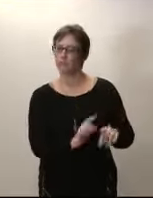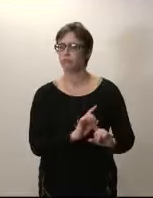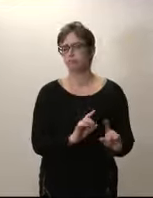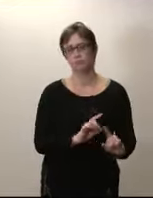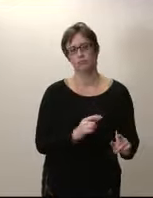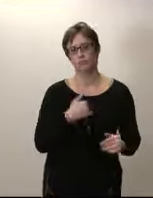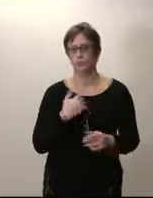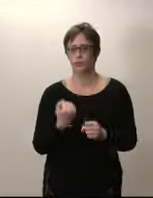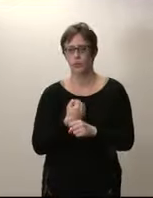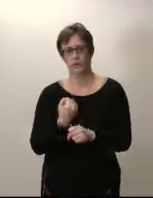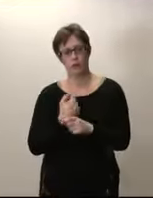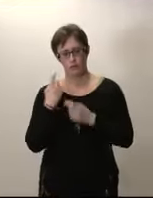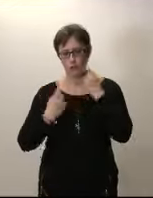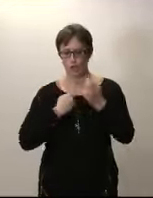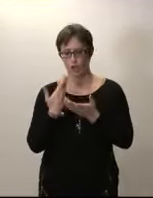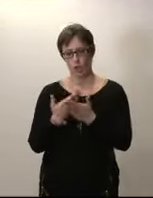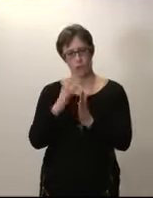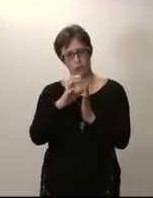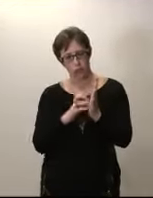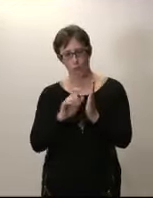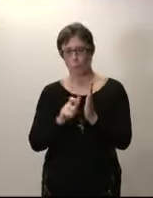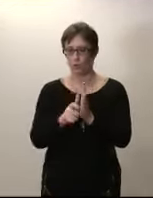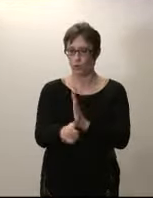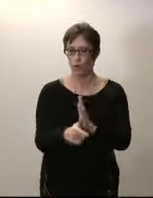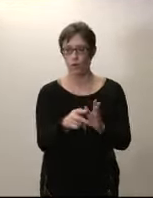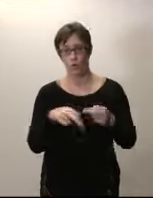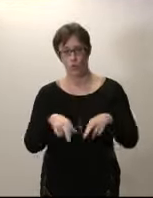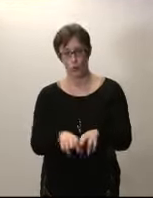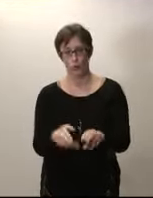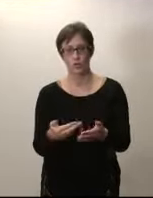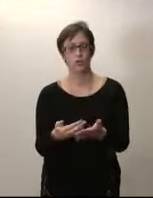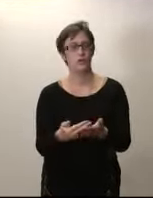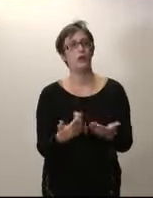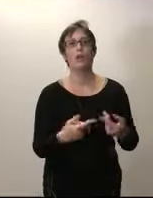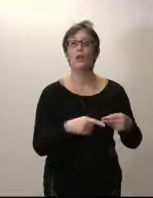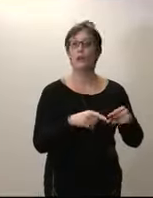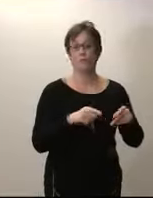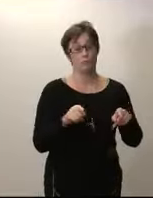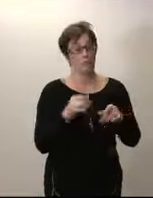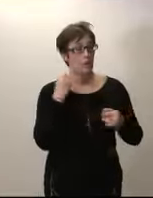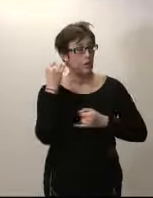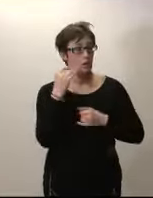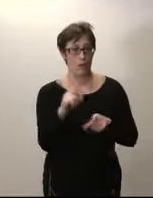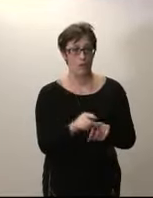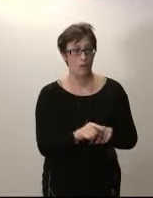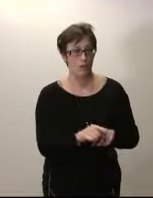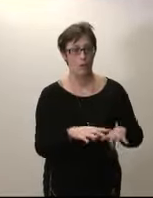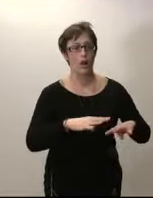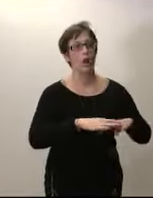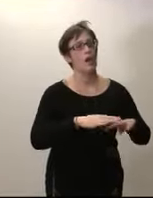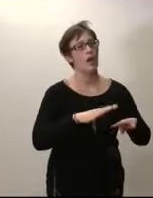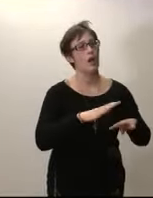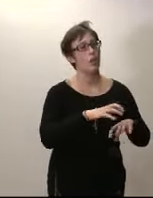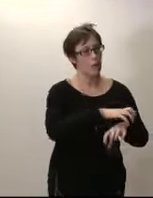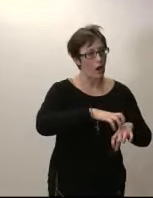dans le cadre du protocole de préfiguration de l'ANRU, tout à fait dans ce cadre-là. C'est les quartiers, c'est pas au niveau des bâtiments. Je crois, et vous nous ferez grâce,